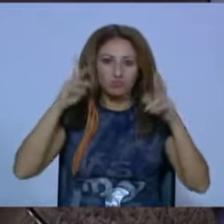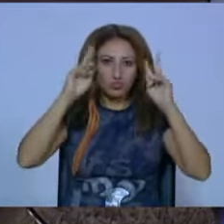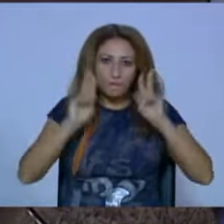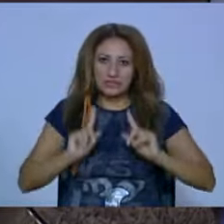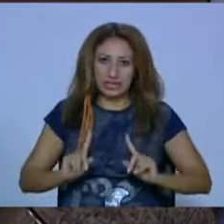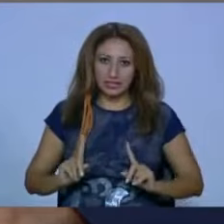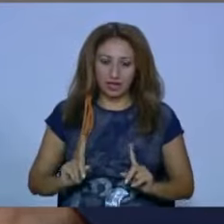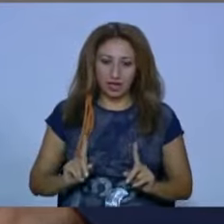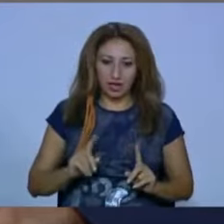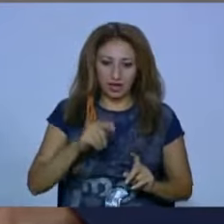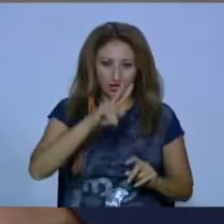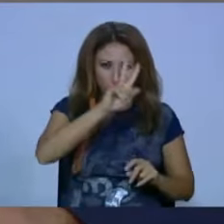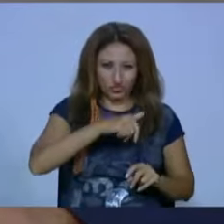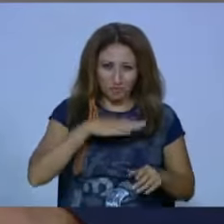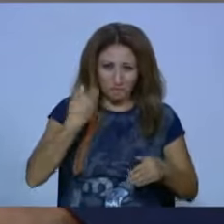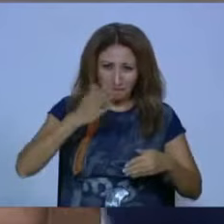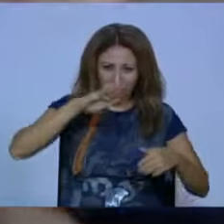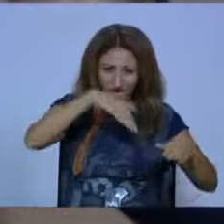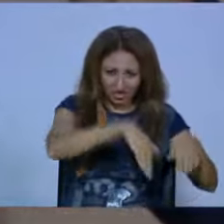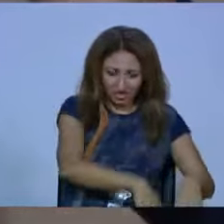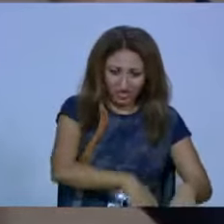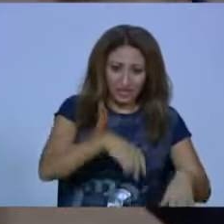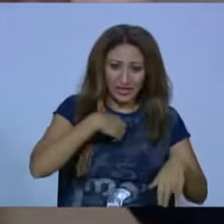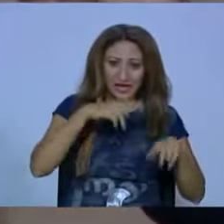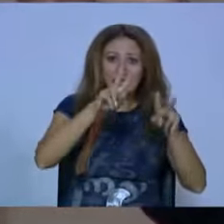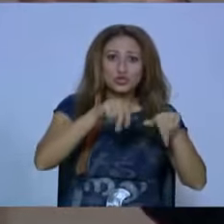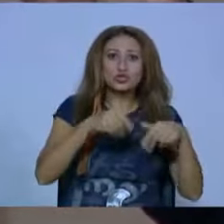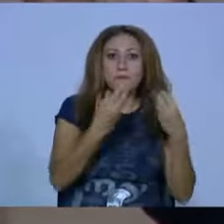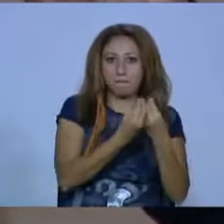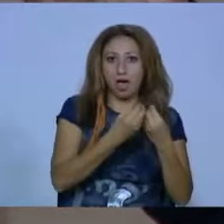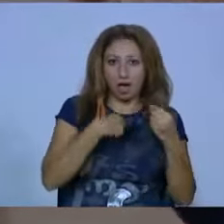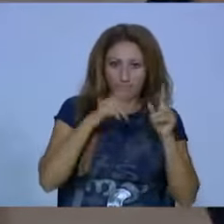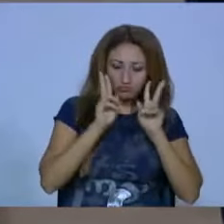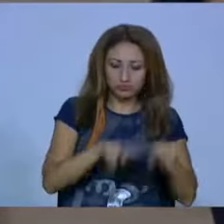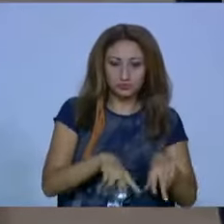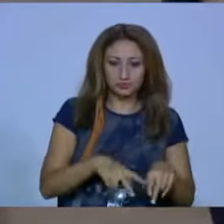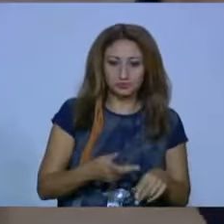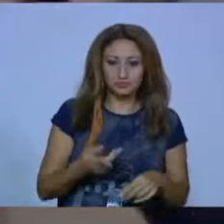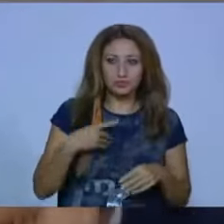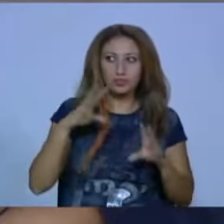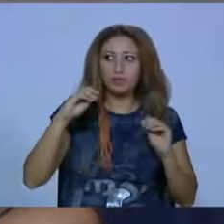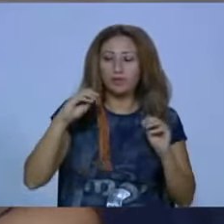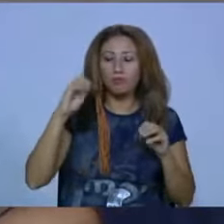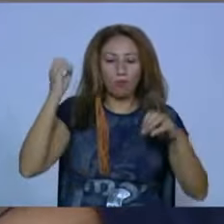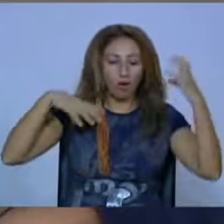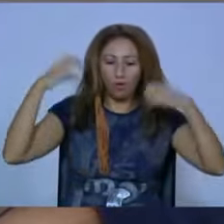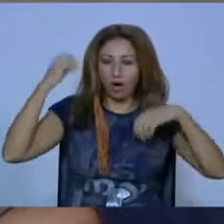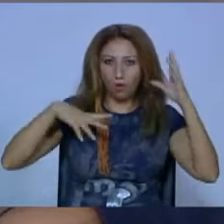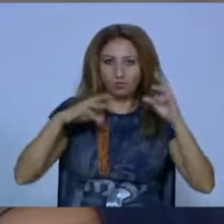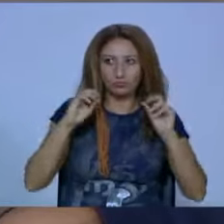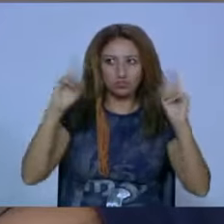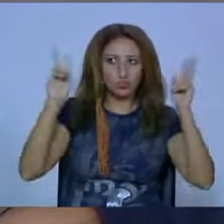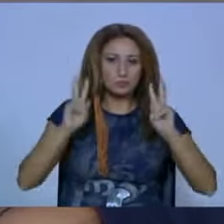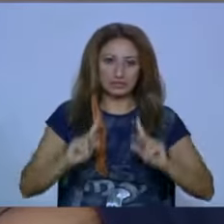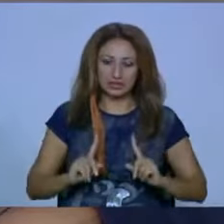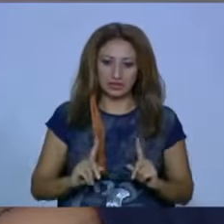معاه ما عرفتش هو انا الوقت راح فين عارف فقدان ذاكره كده